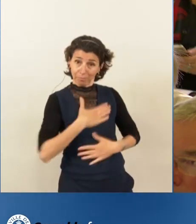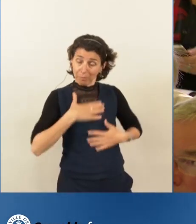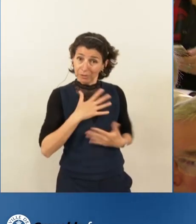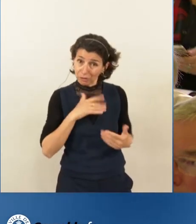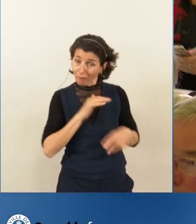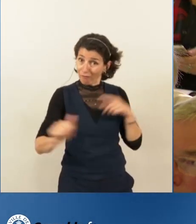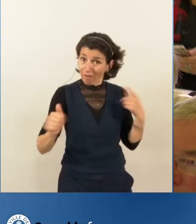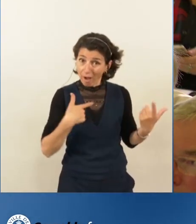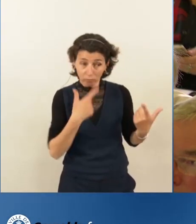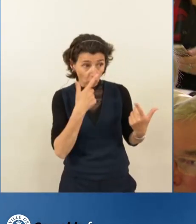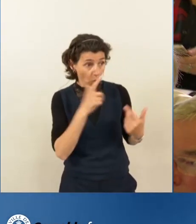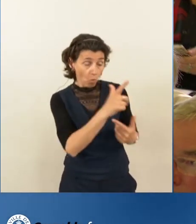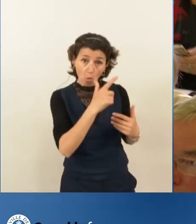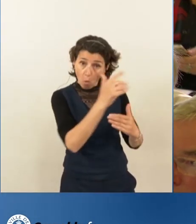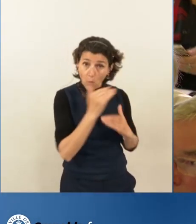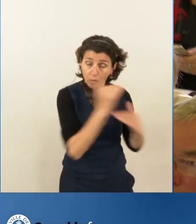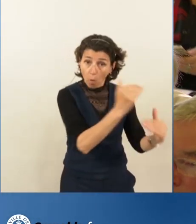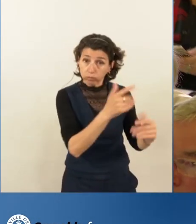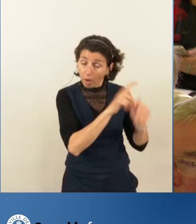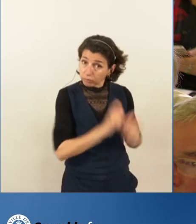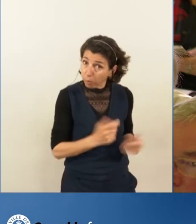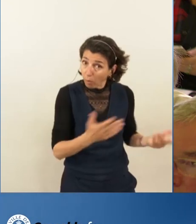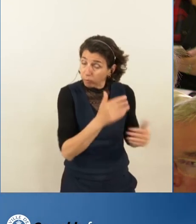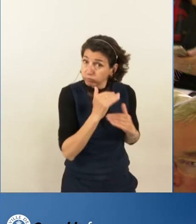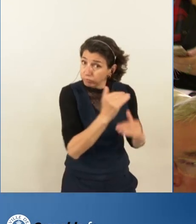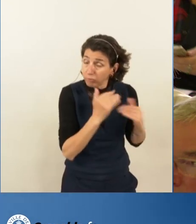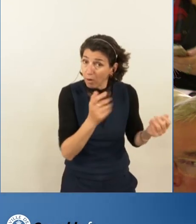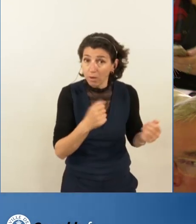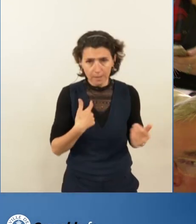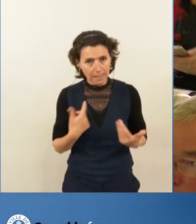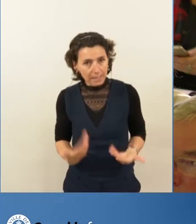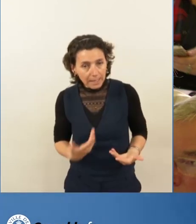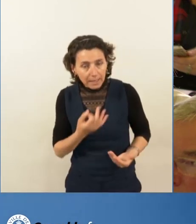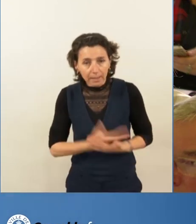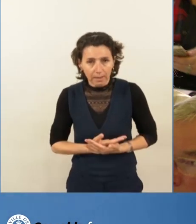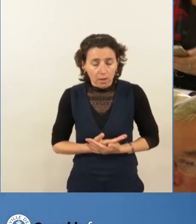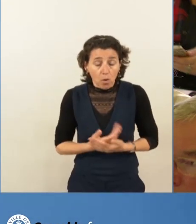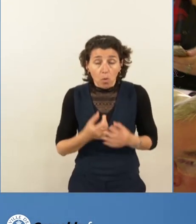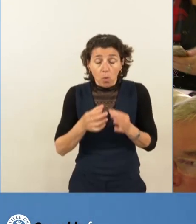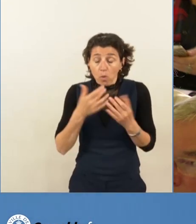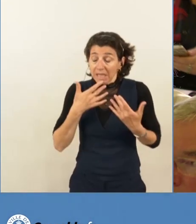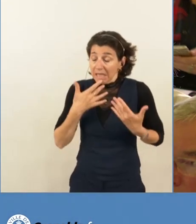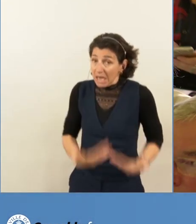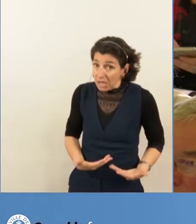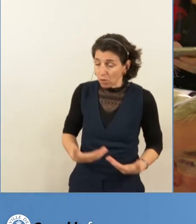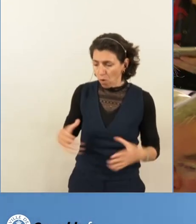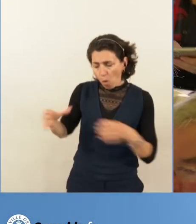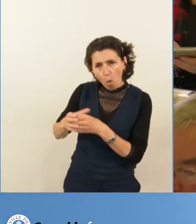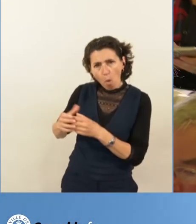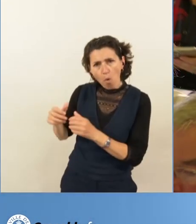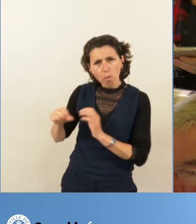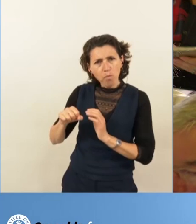respect une confiance mutuelle aujourd'hui Monsieur le Maire je suis déçu déçu que vous ayez brisé l'union de la gauche et les écologistes